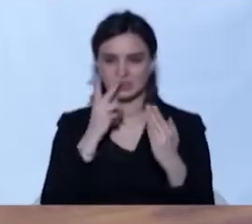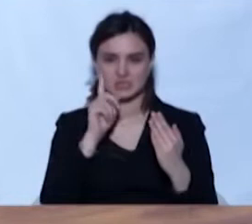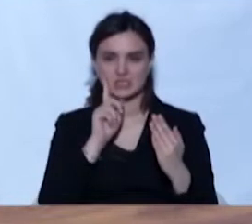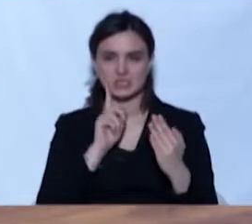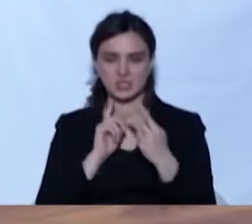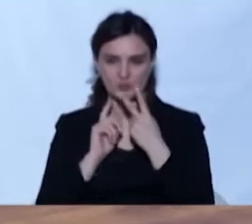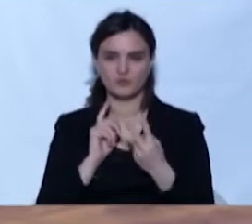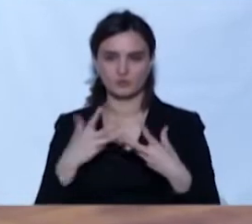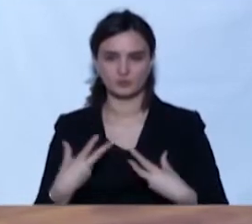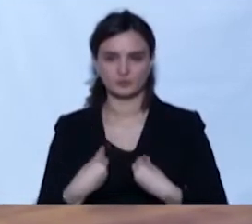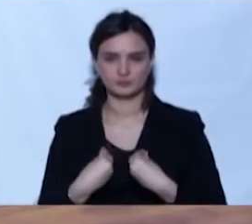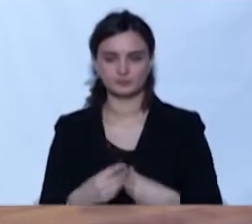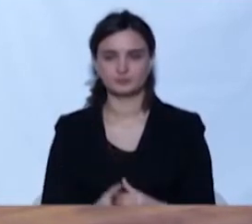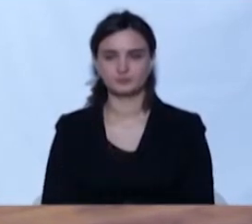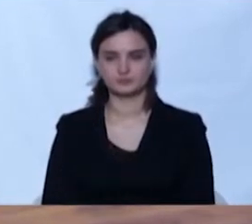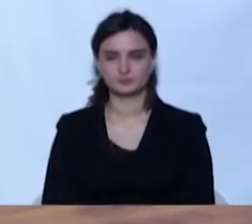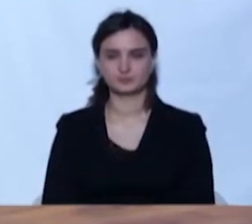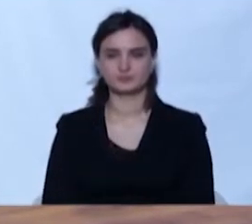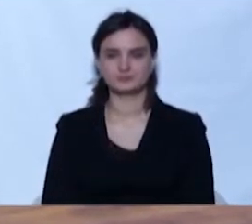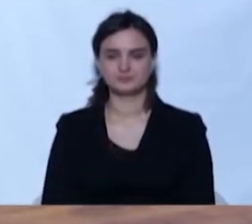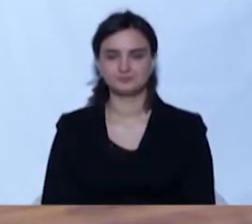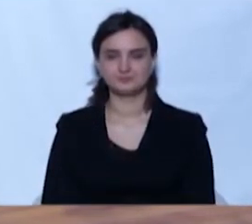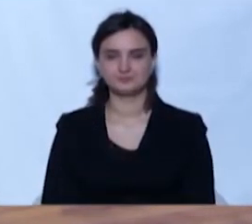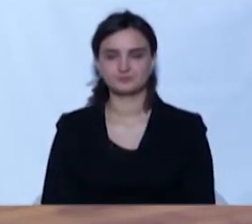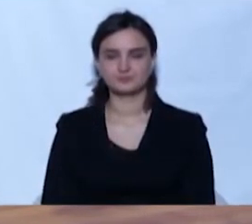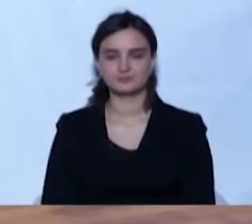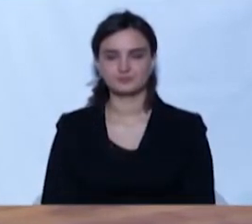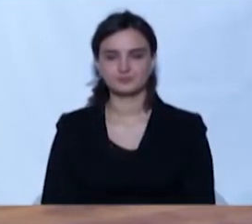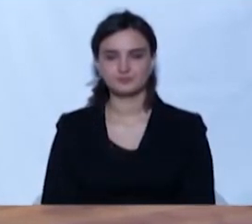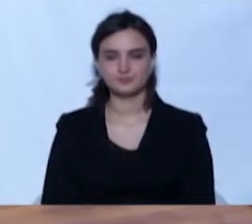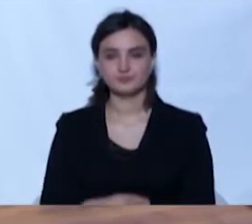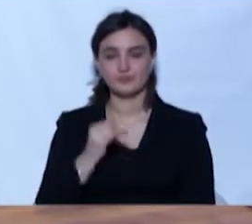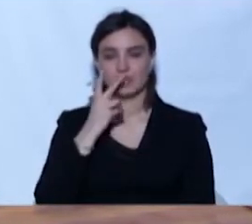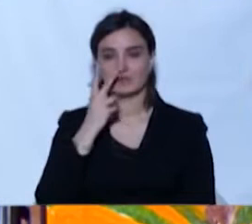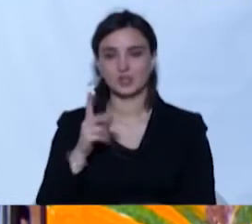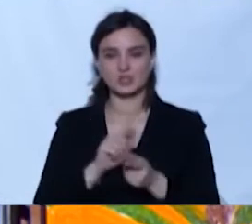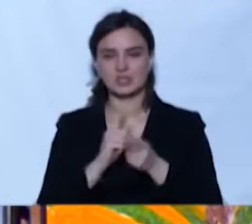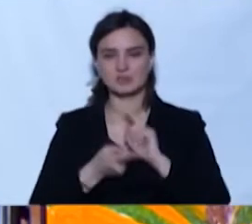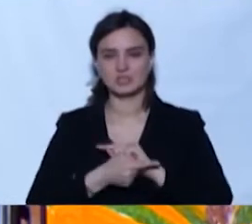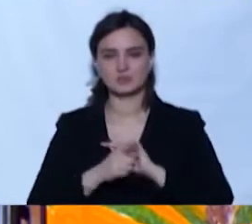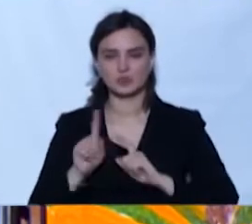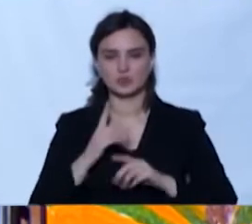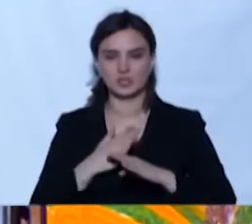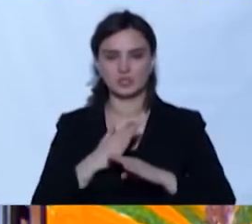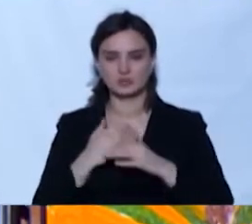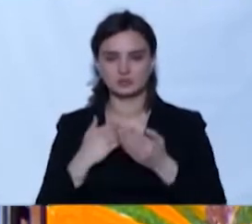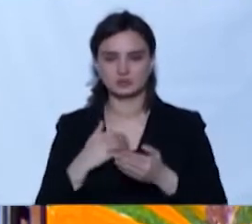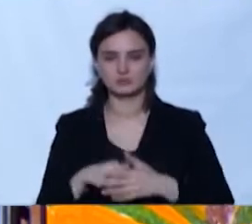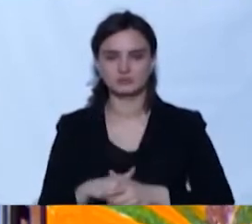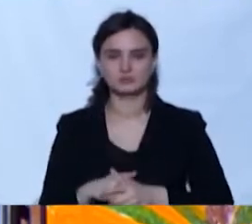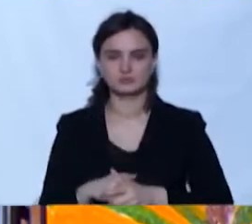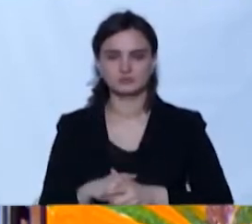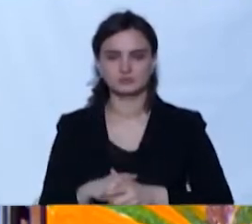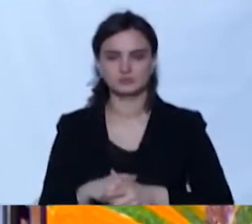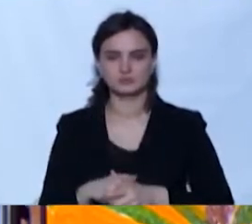ტოვებს. ახლა ნახოთ რა არის საპირისპირო მხარეს. საპირისპირო მხარეს დგას